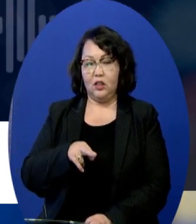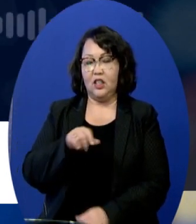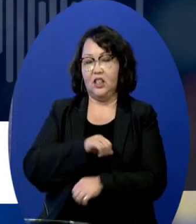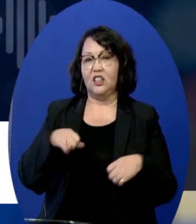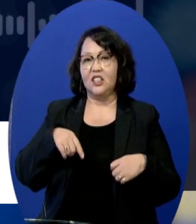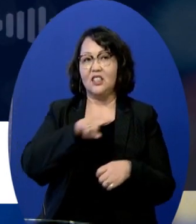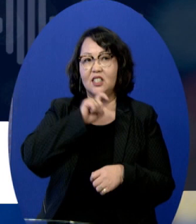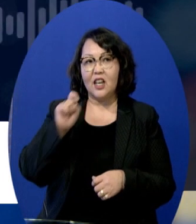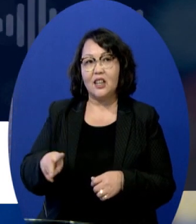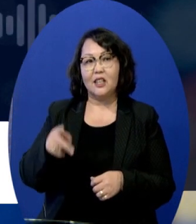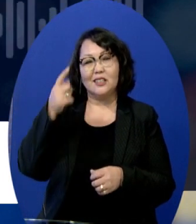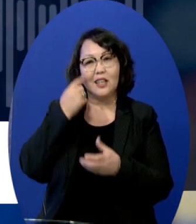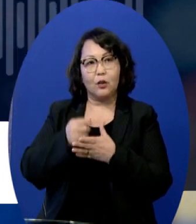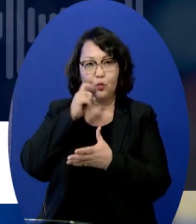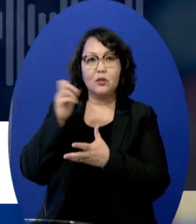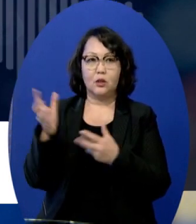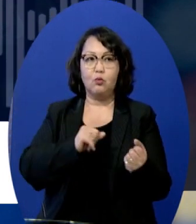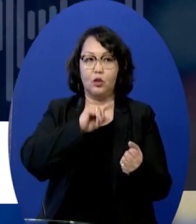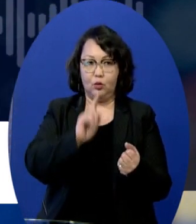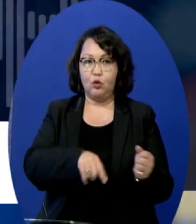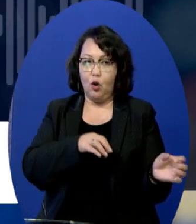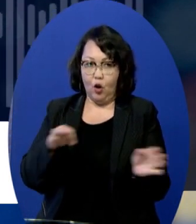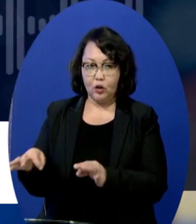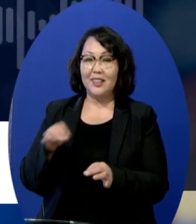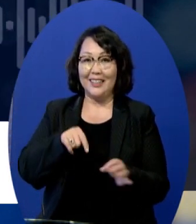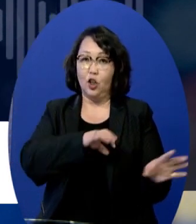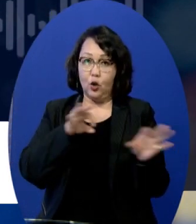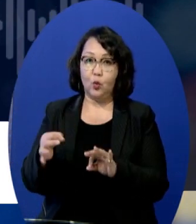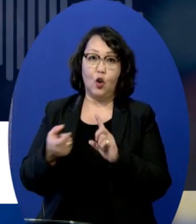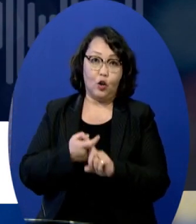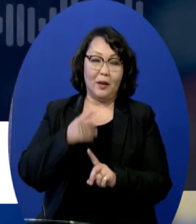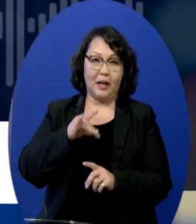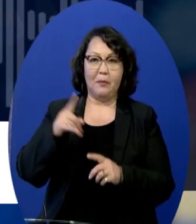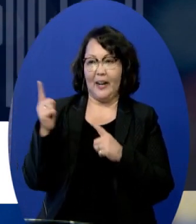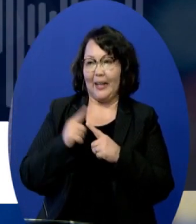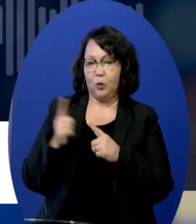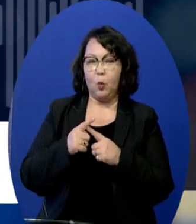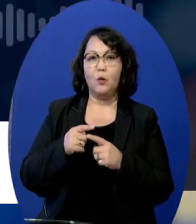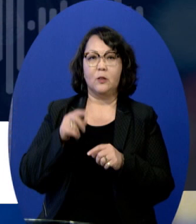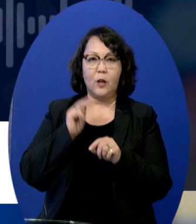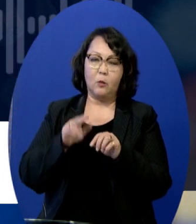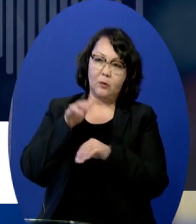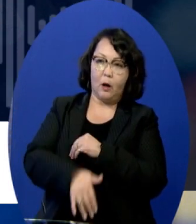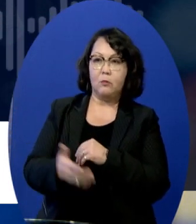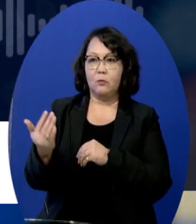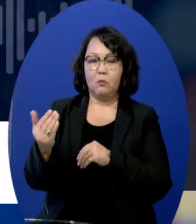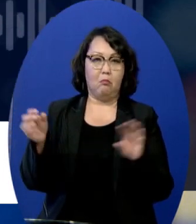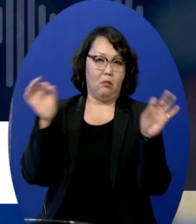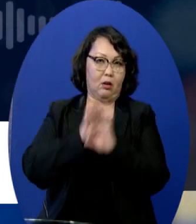ажиллаж байна. Ипотекийн зээлийн иргэн төлөлтийг хойшлуулахтай холбоотойгоор ямар нэгэн шалгуур тавиагүй, за иргэн өөрөө